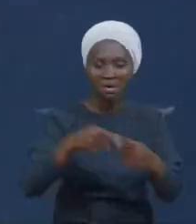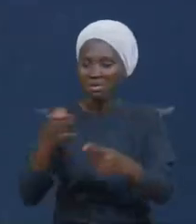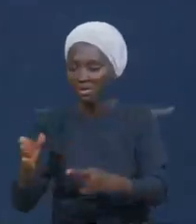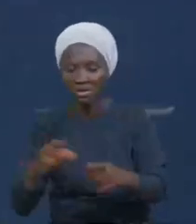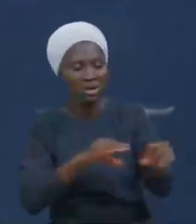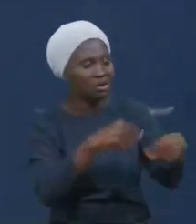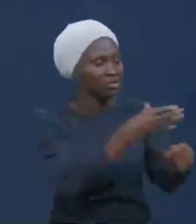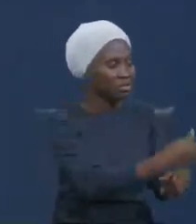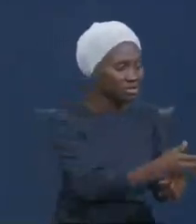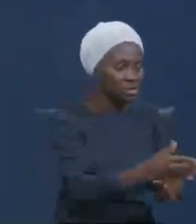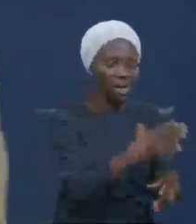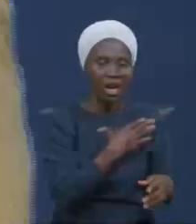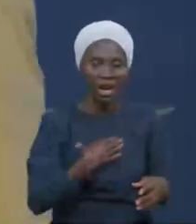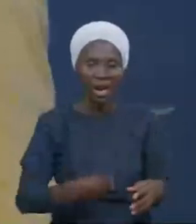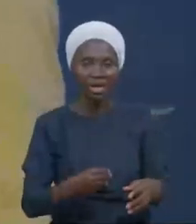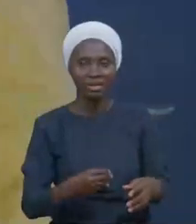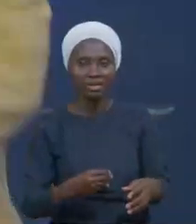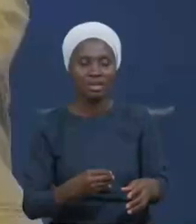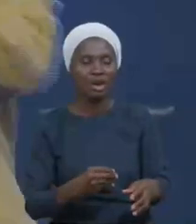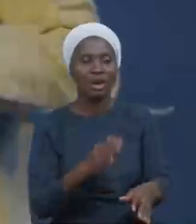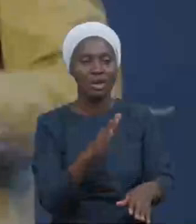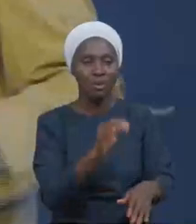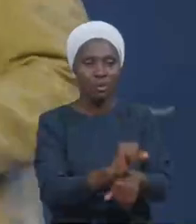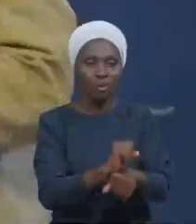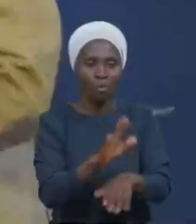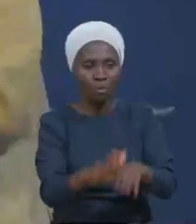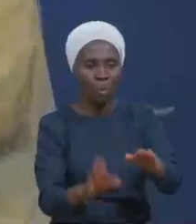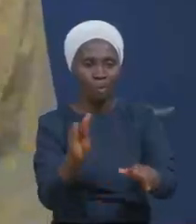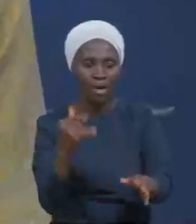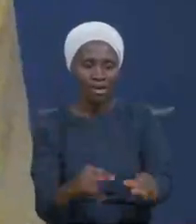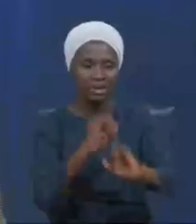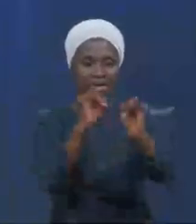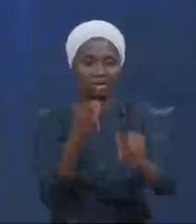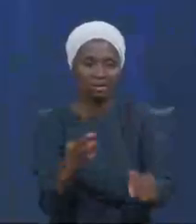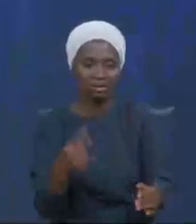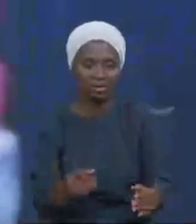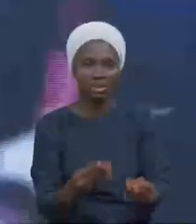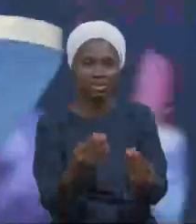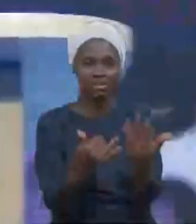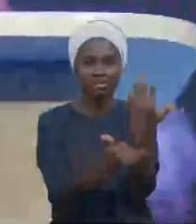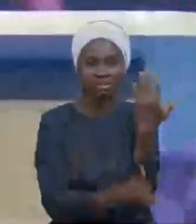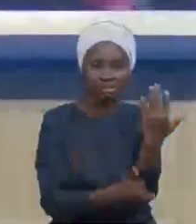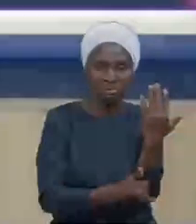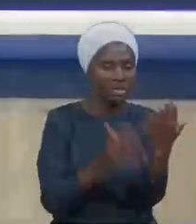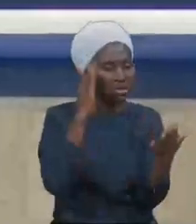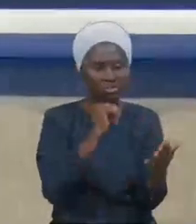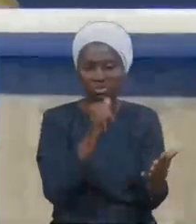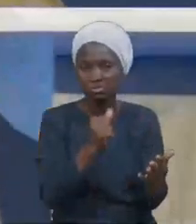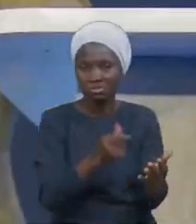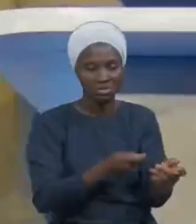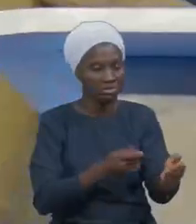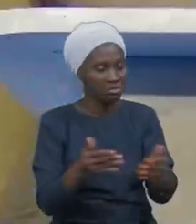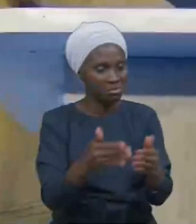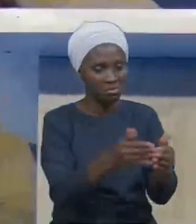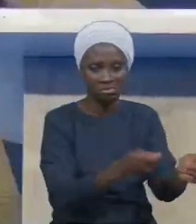et marche par l'idolâtrie du pays, il ne va plus me diriger. Je t'appelle maintenant mon